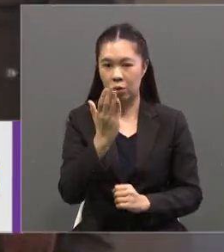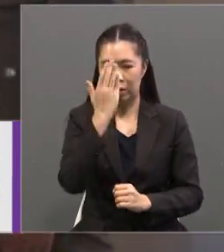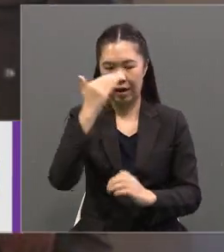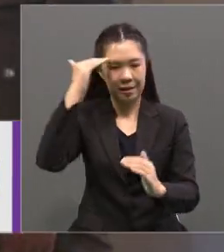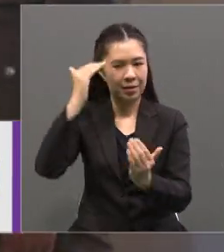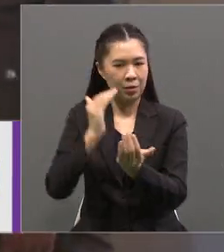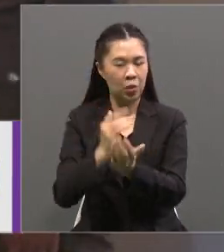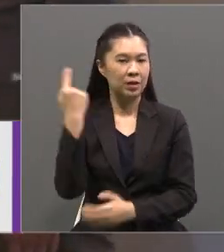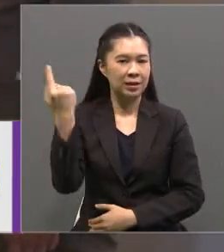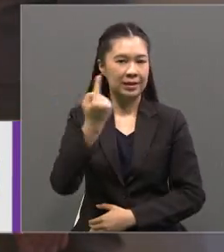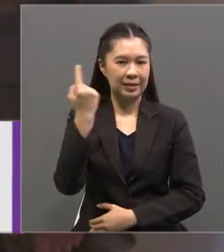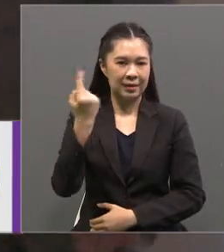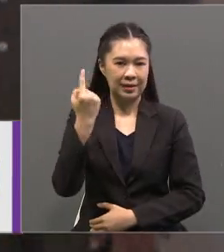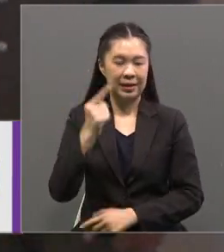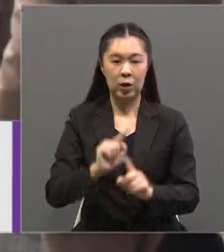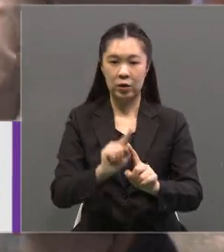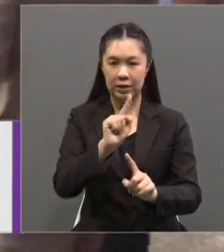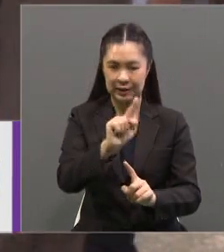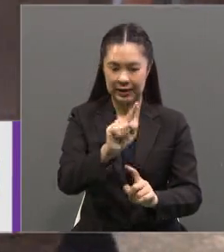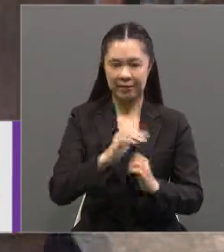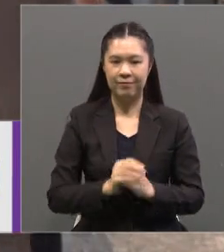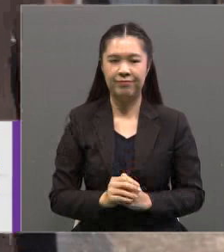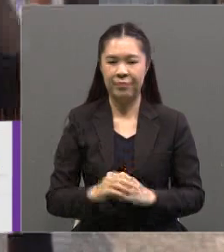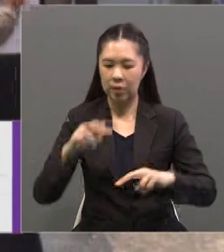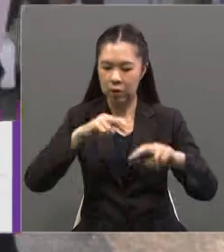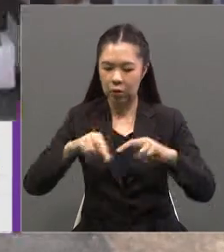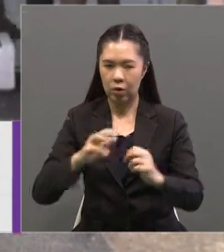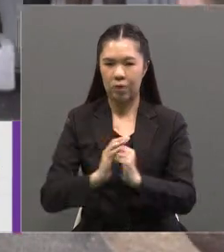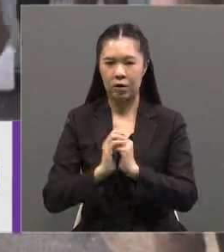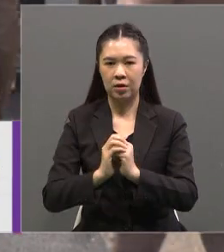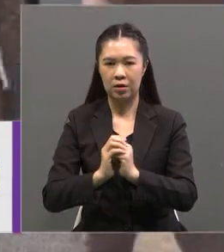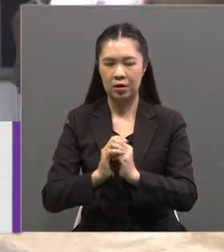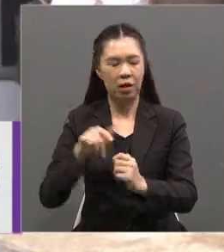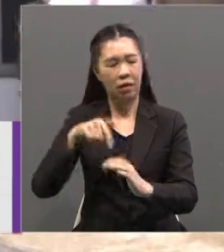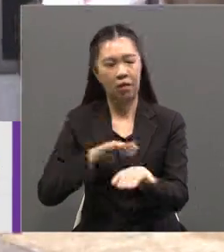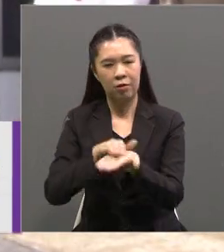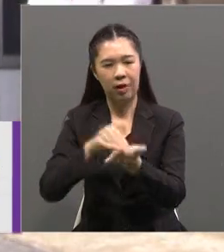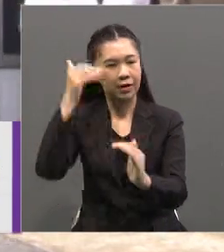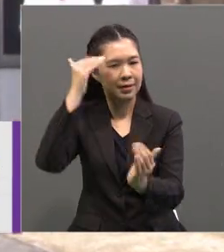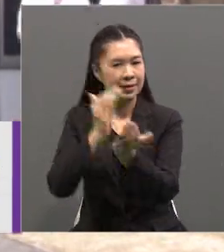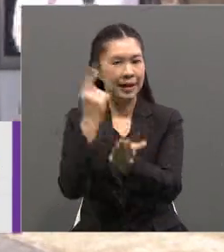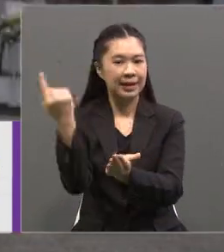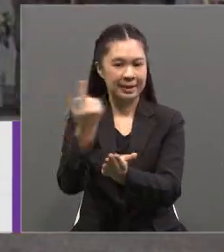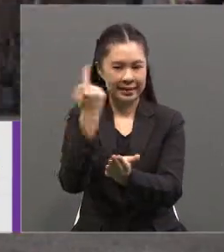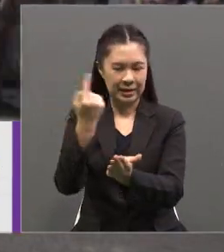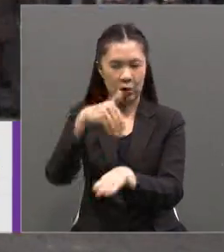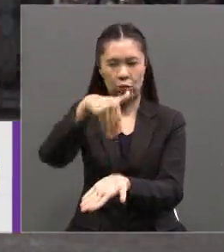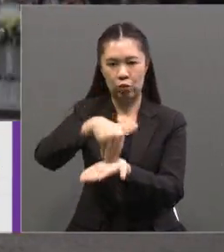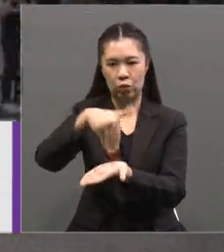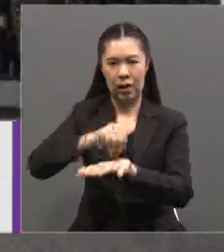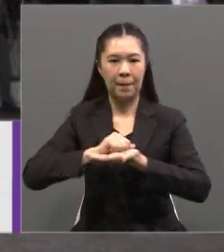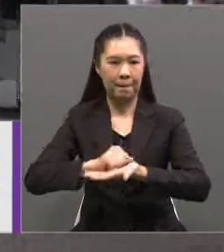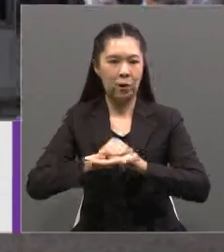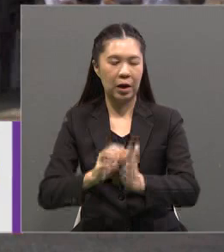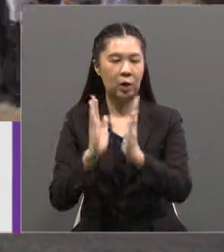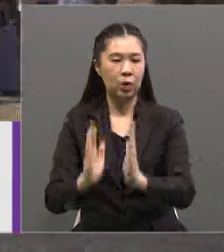ตำรวจท่องเที่ยว1กองกำกับการ2กองบังคับการตำรวจท่องเที่ยว2จังหวัดเชียงใหม่ด้วยจะเป็นศูนย์กลางการให้บริการนัก